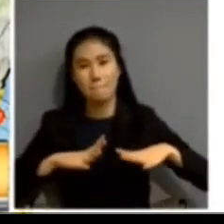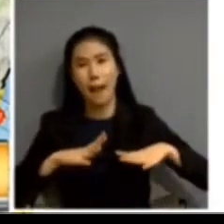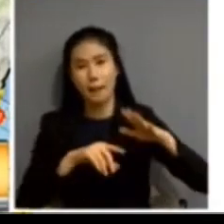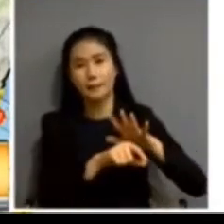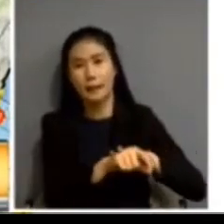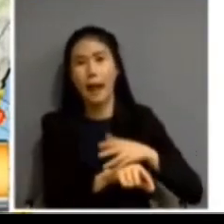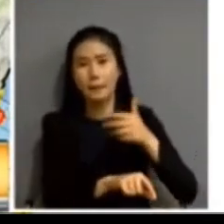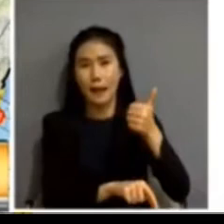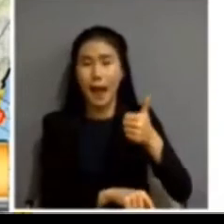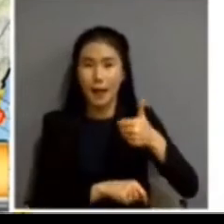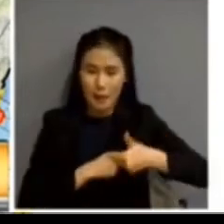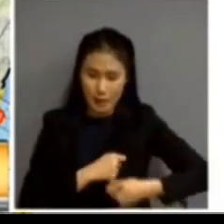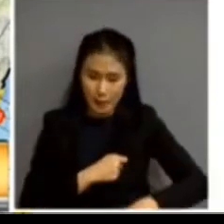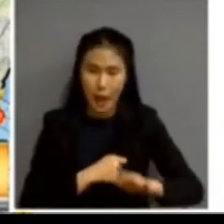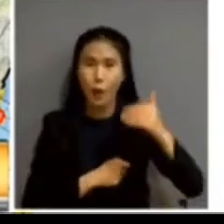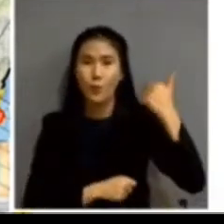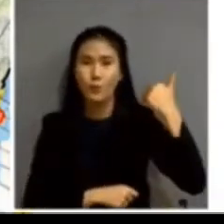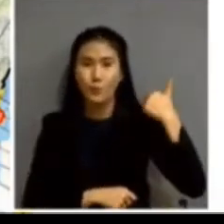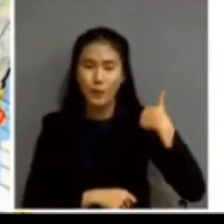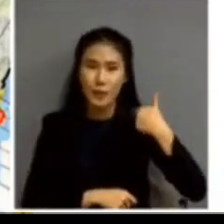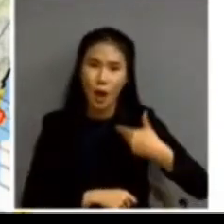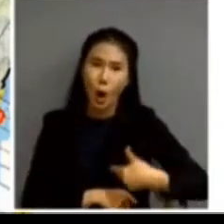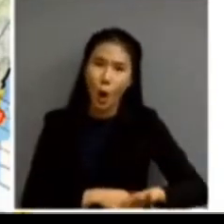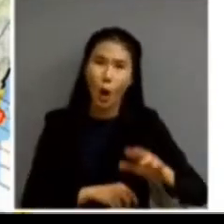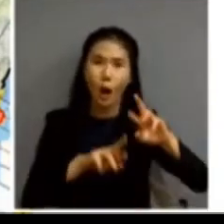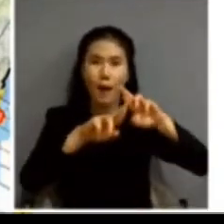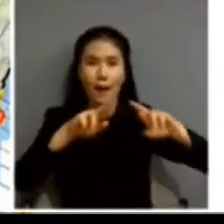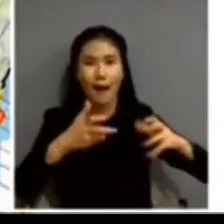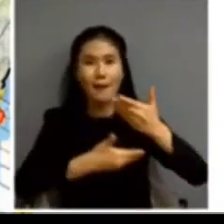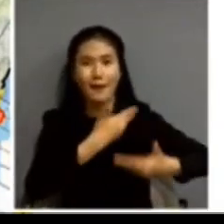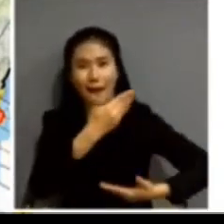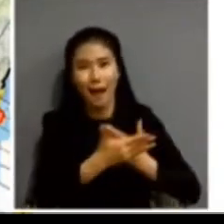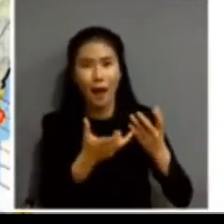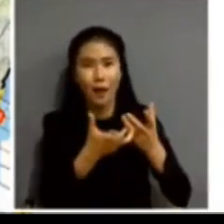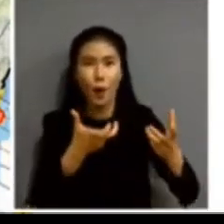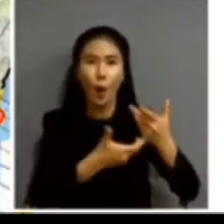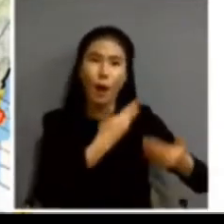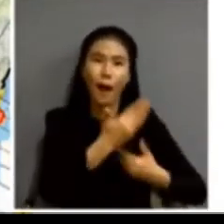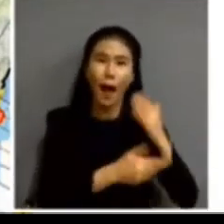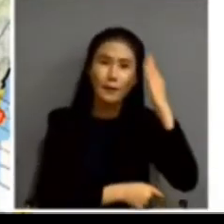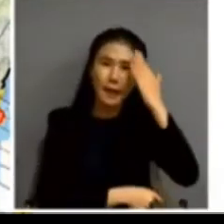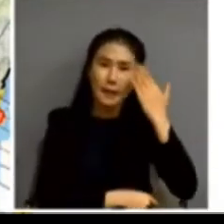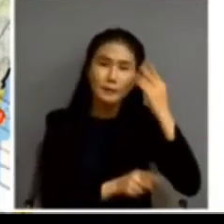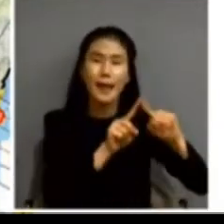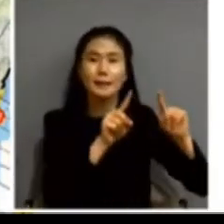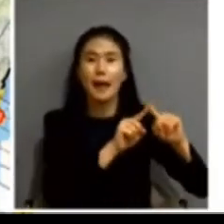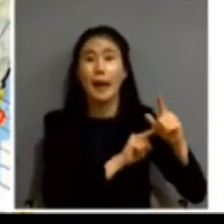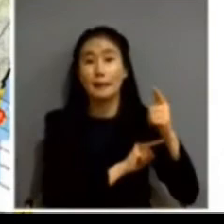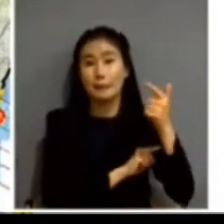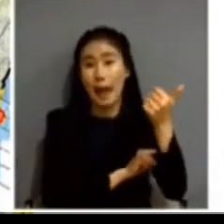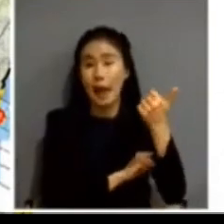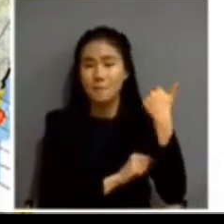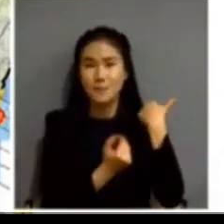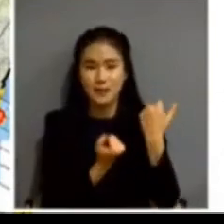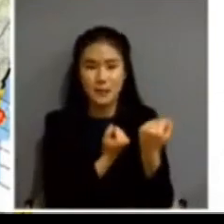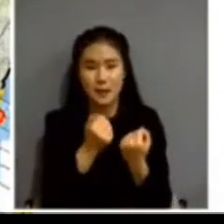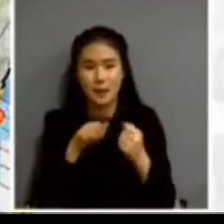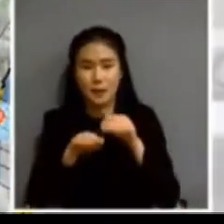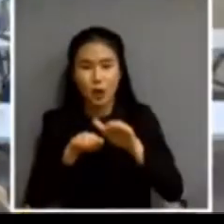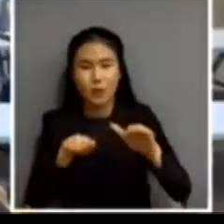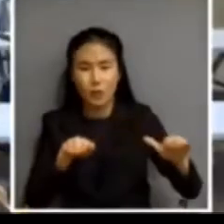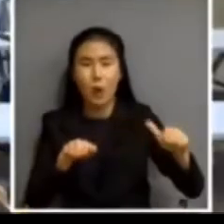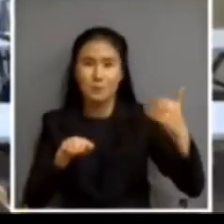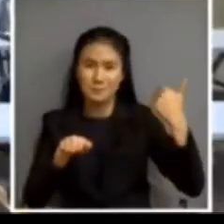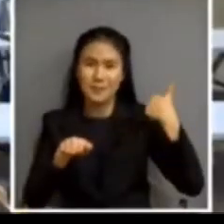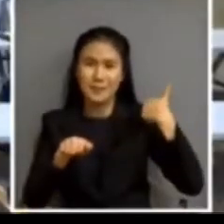ท่องเที่ยวห้องน้ำห้องสุขาร้านค้าผลิตภัณฑ์ท้องถิ่นพร้อมลานจอดพักรถในบ